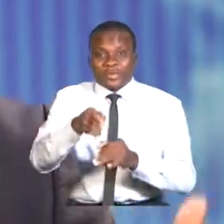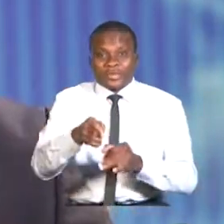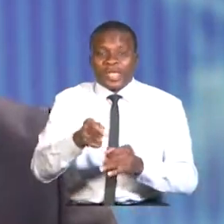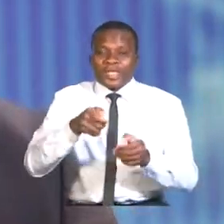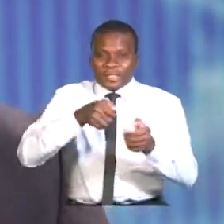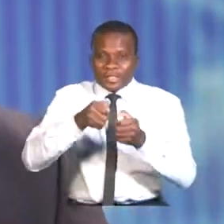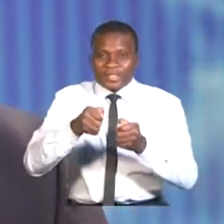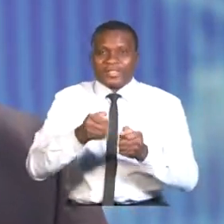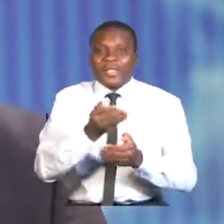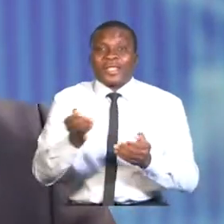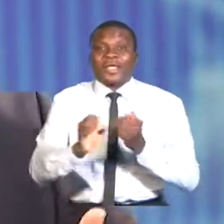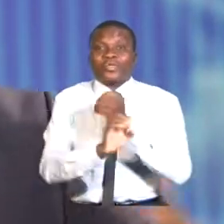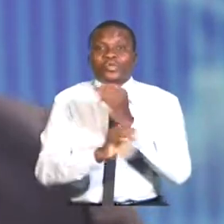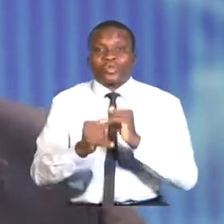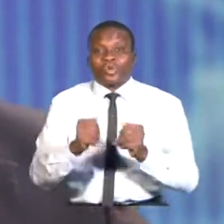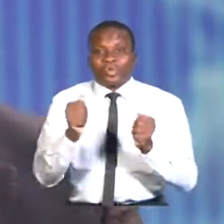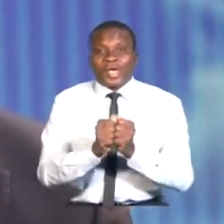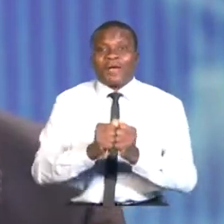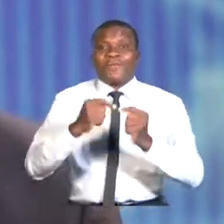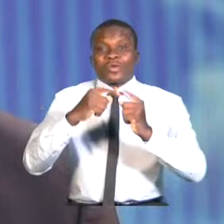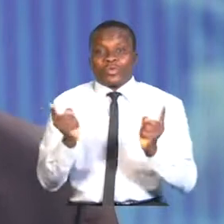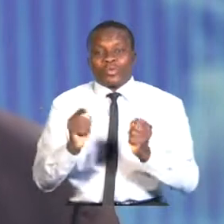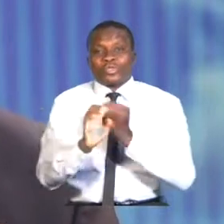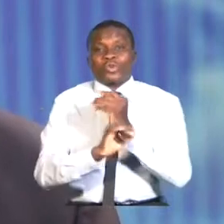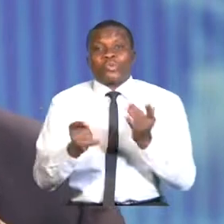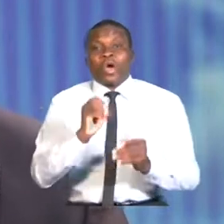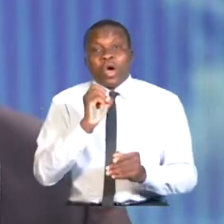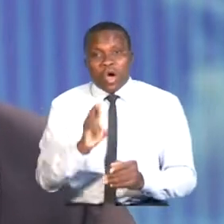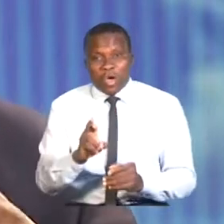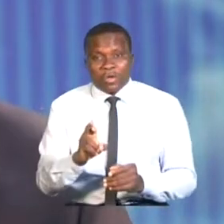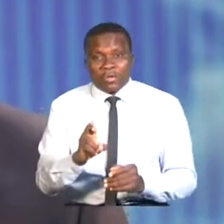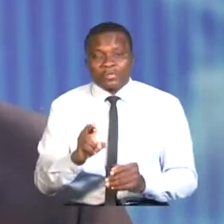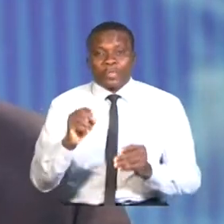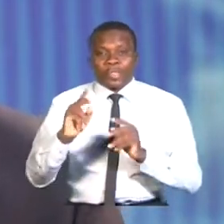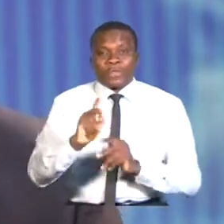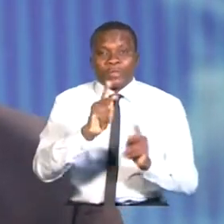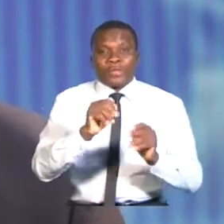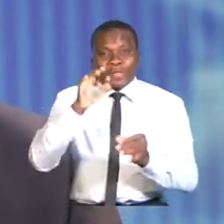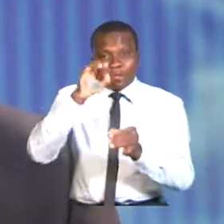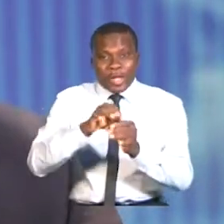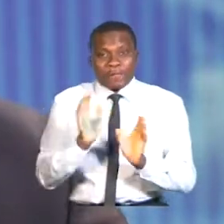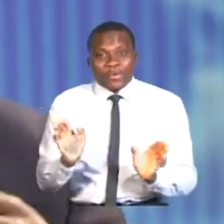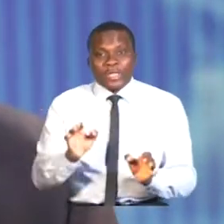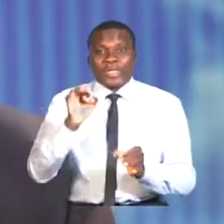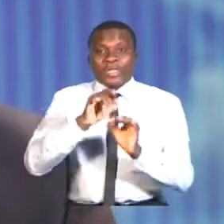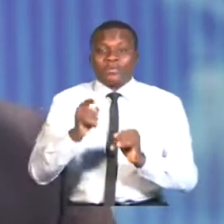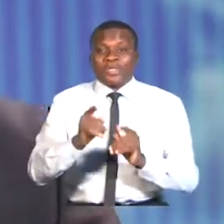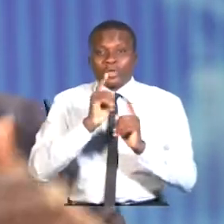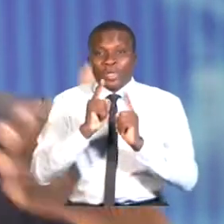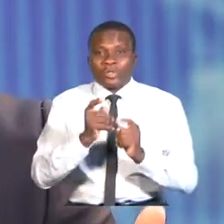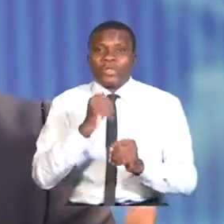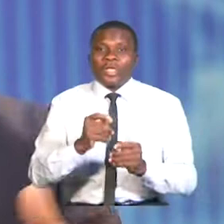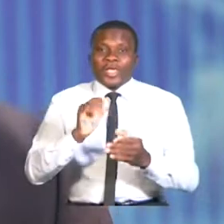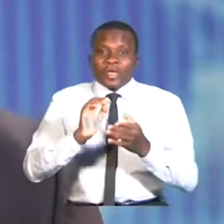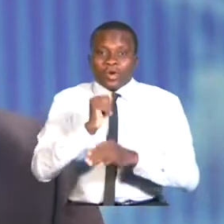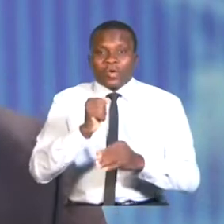gère la chose communale avec l'opposition communale or la population a voté les électeurs se sont exprimés et ont